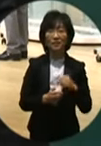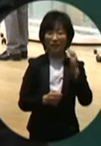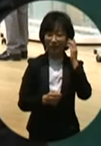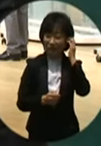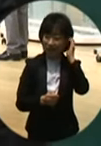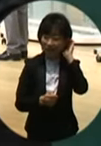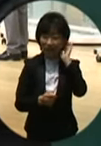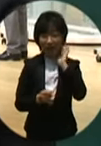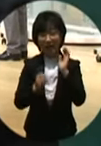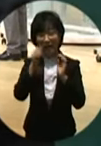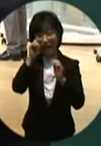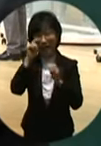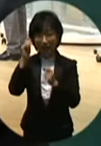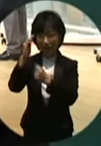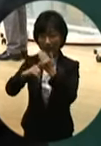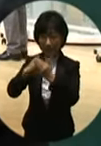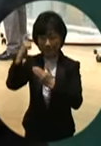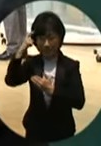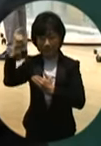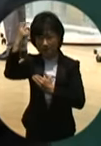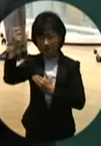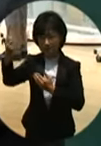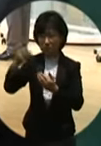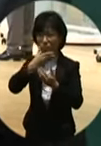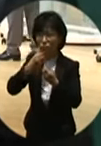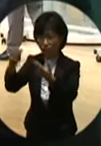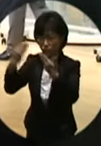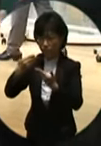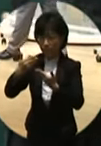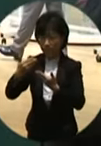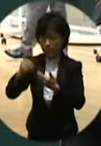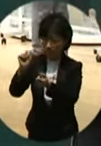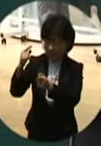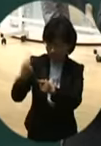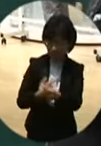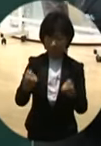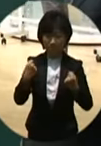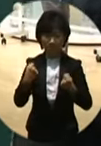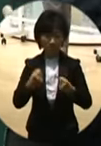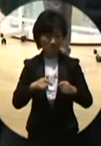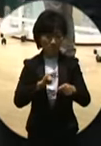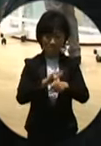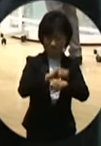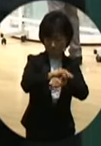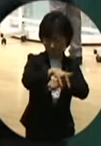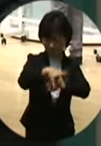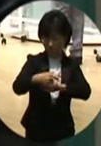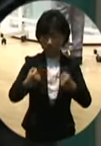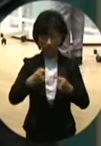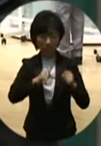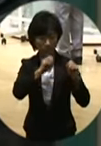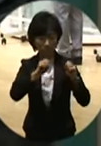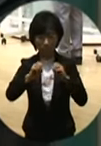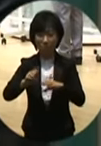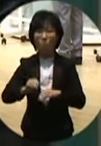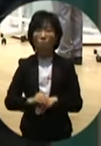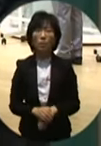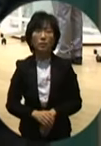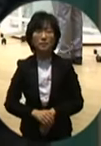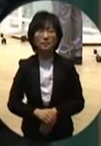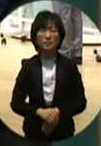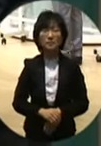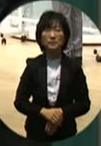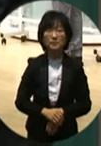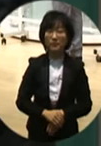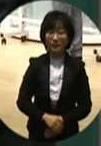힘과 축복이 얼마나 큰지 몰라요. And you might think like that's just a physical aspect, but the spiritual blessing that God gave us, you don't know how great it is. 여러분